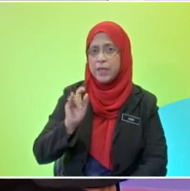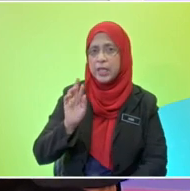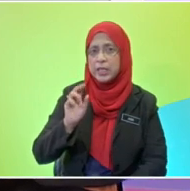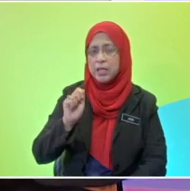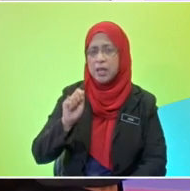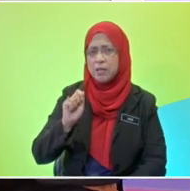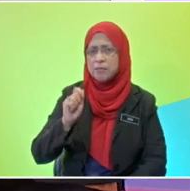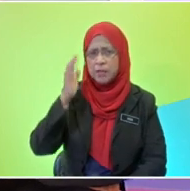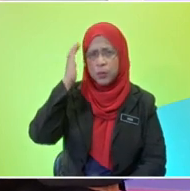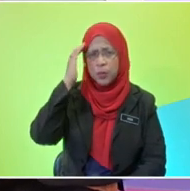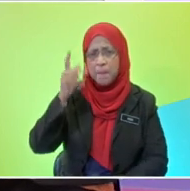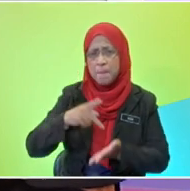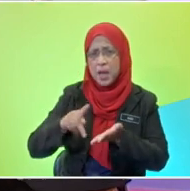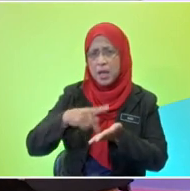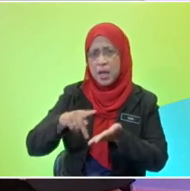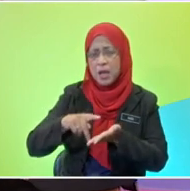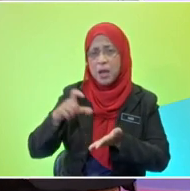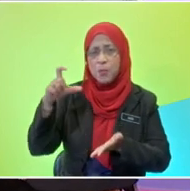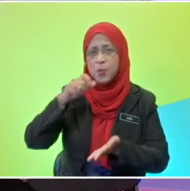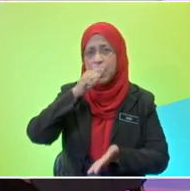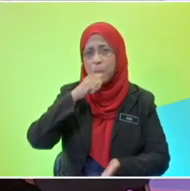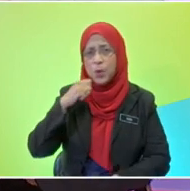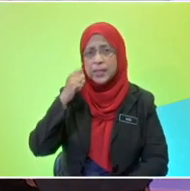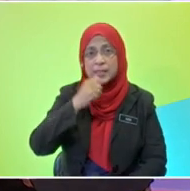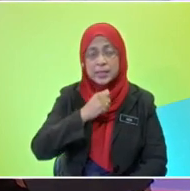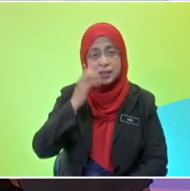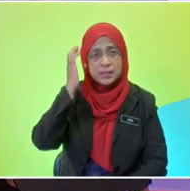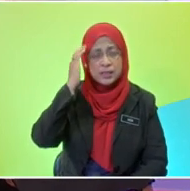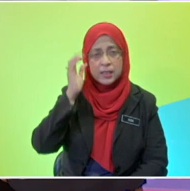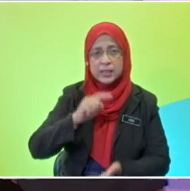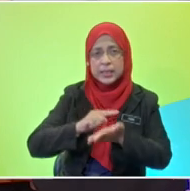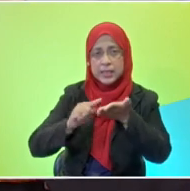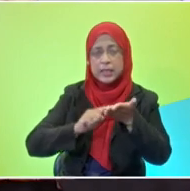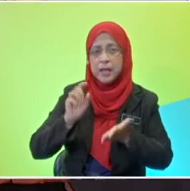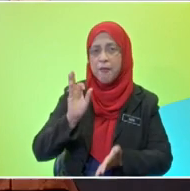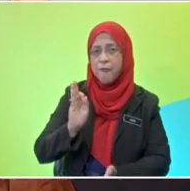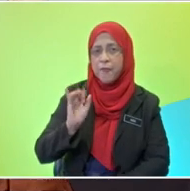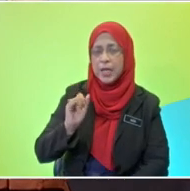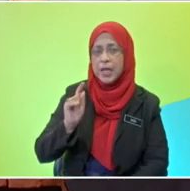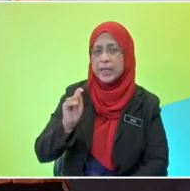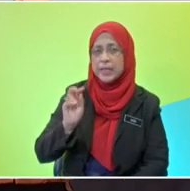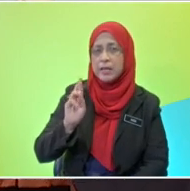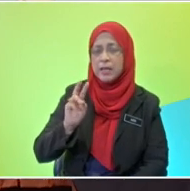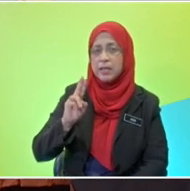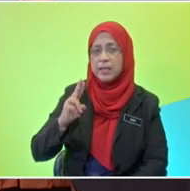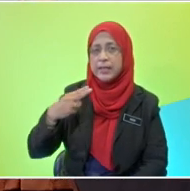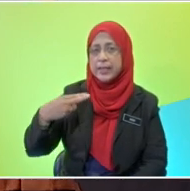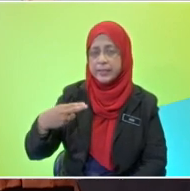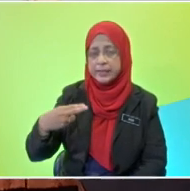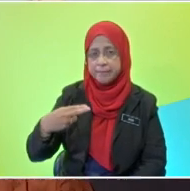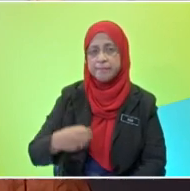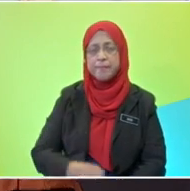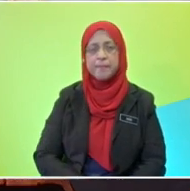nanti hidup dan bulan Ramadan juga ya oke ya berkait dengan kita berpuasa